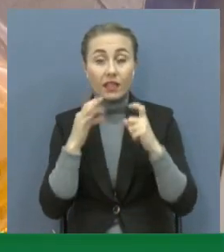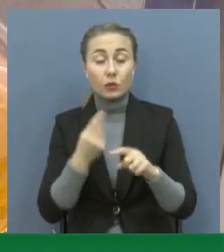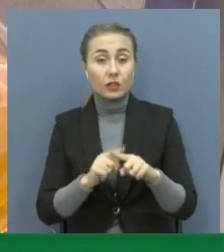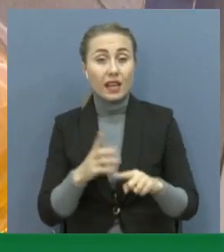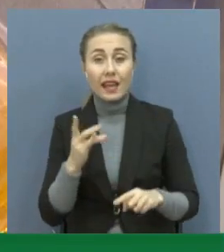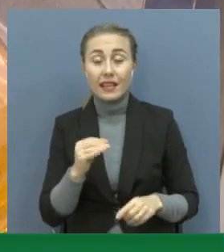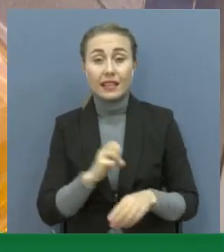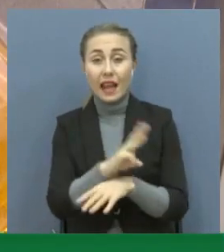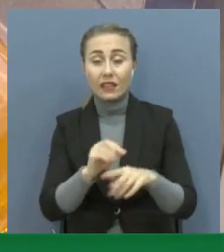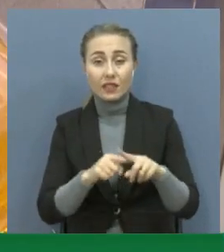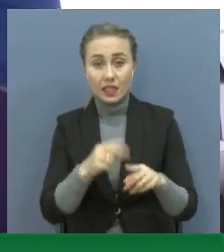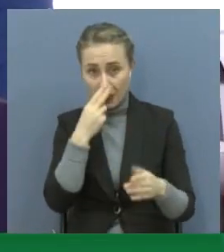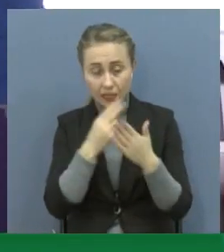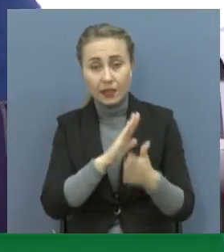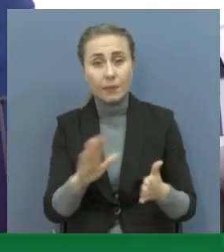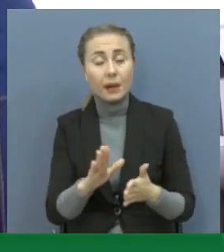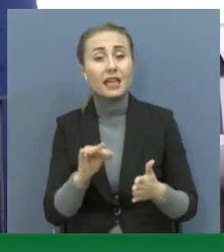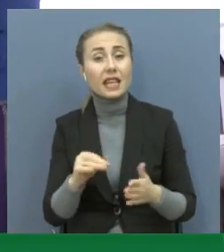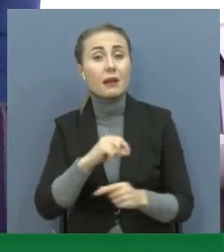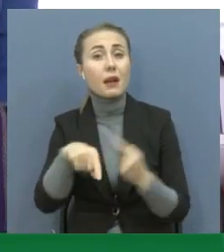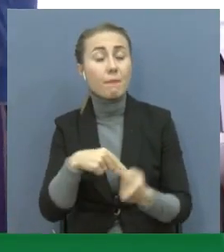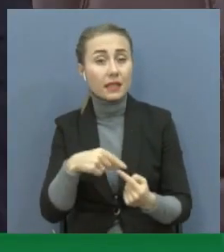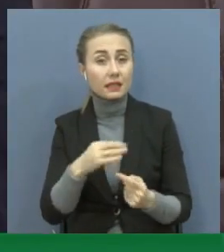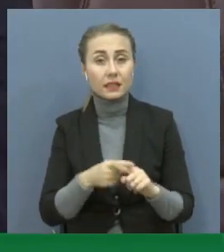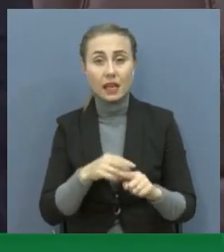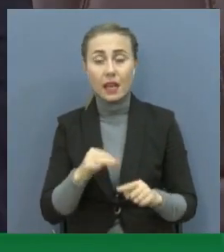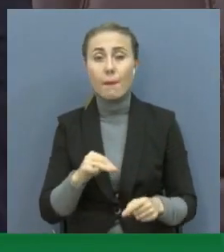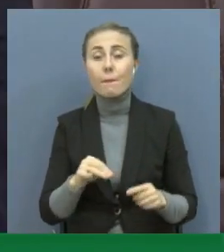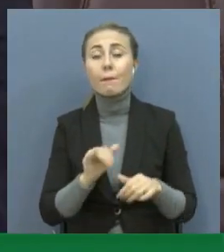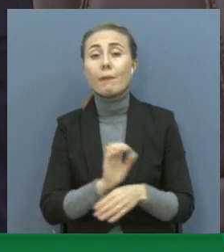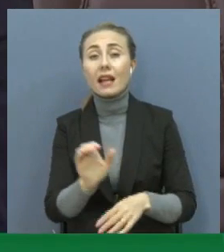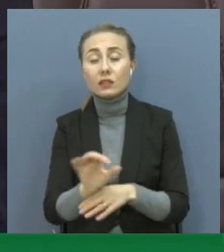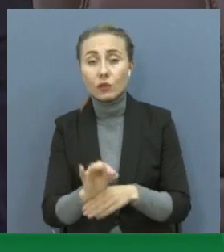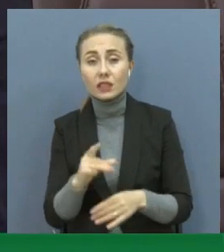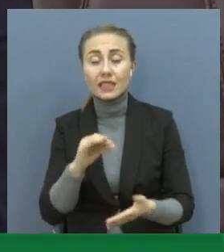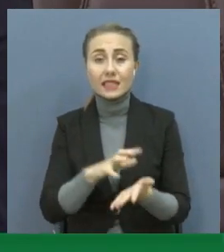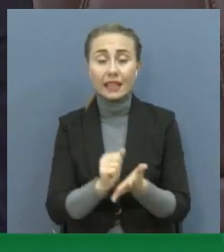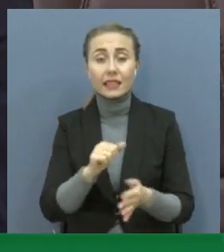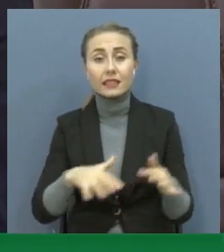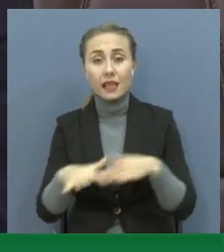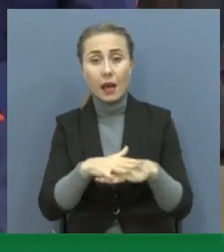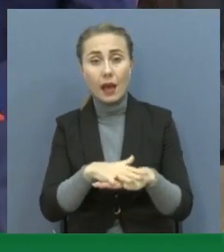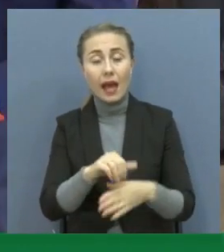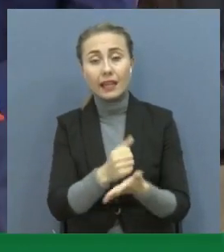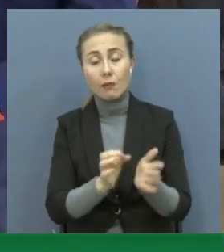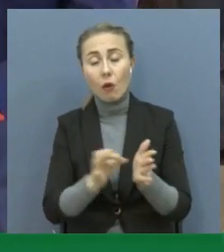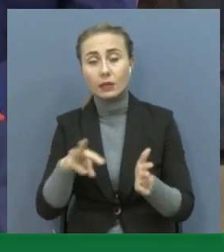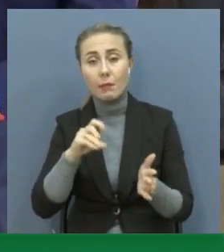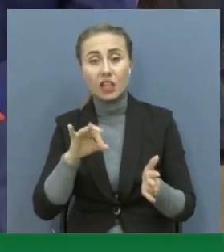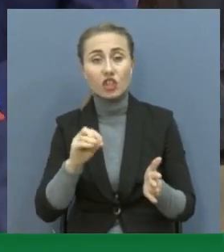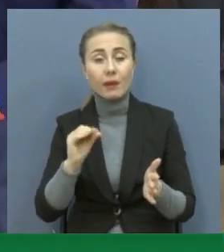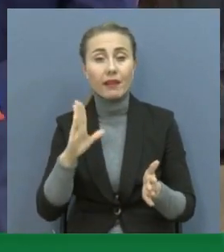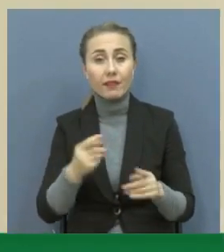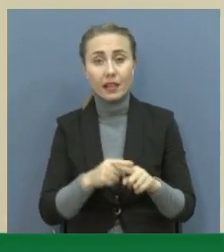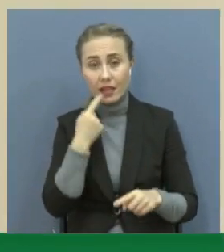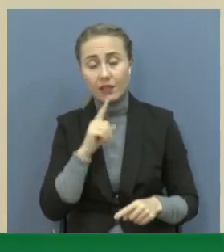не должны сказываться на показателях бизнеса, производства и занятости населения. Аким области Эрмек Маржакпаев отметил, что мы